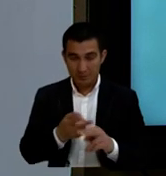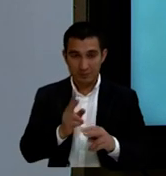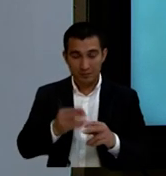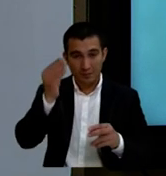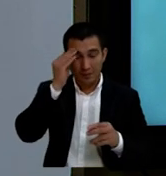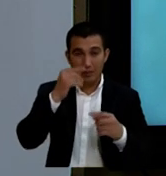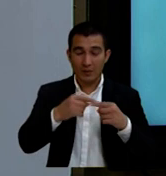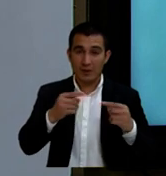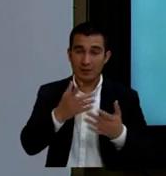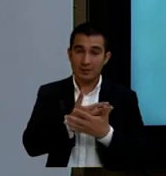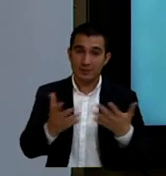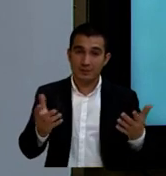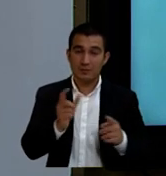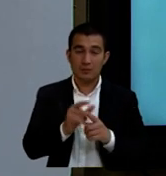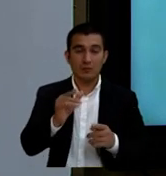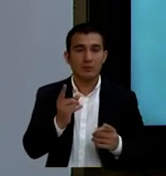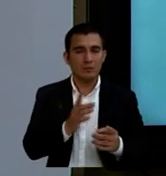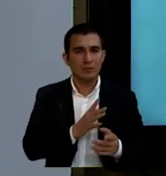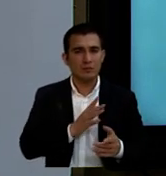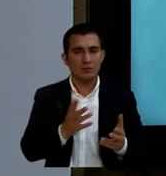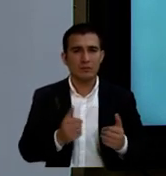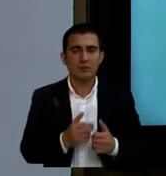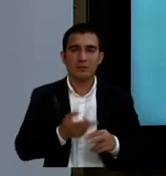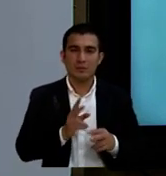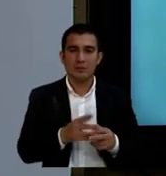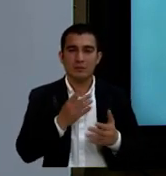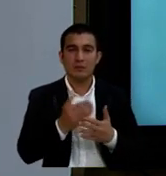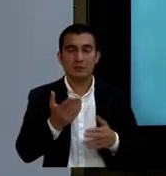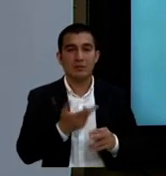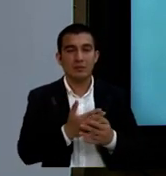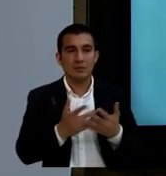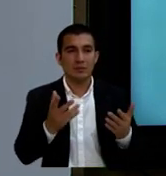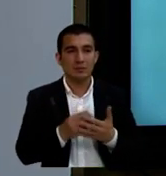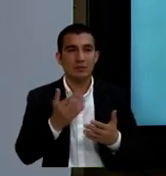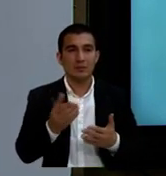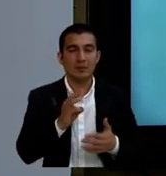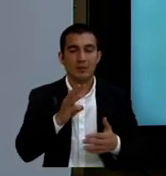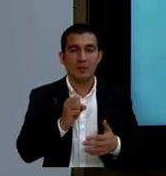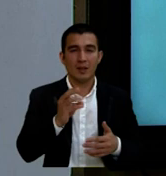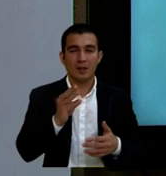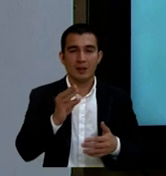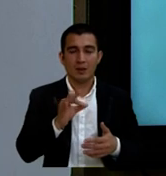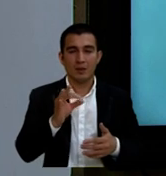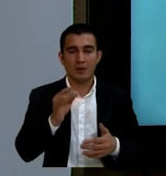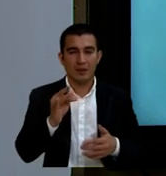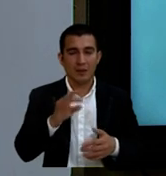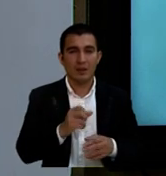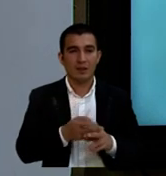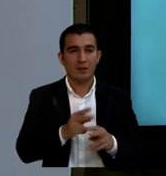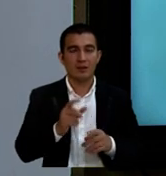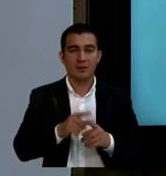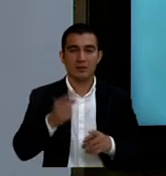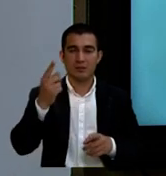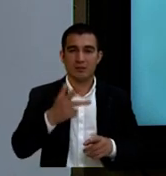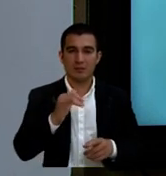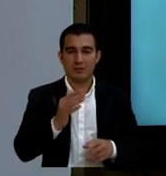Ifodalilikni ta'minlovchi vositalar qaysilar edi? Bular metafora, sinyagdaha, o'xshatishlar va metonimiya